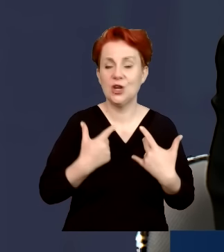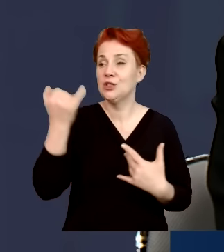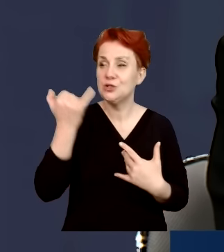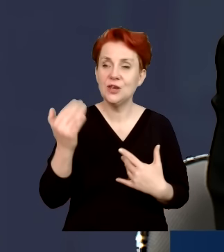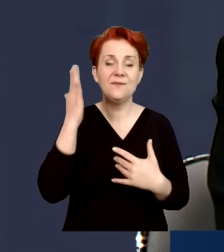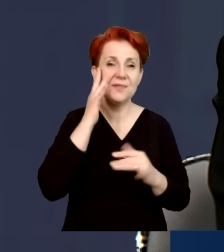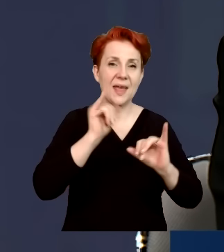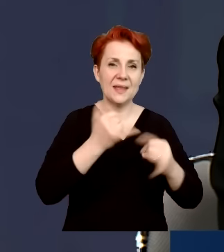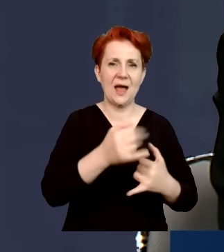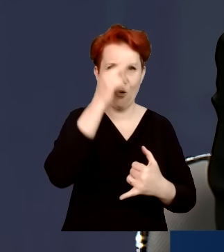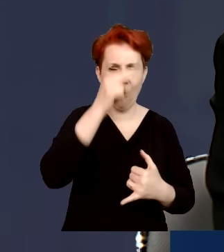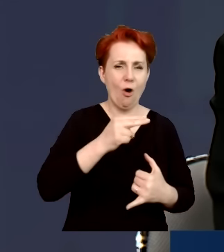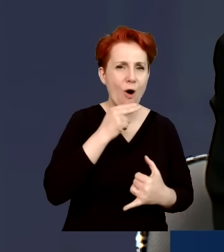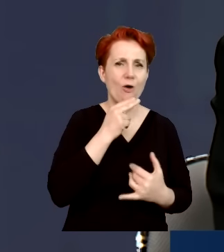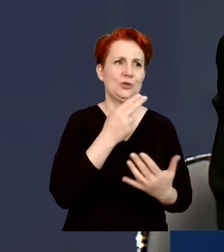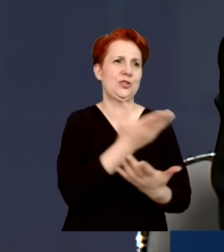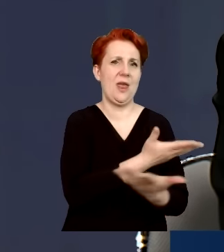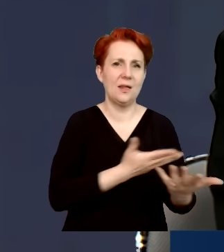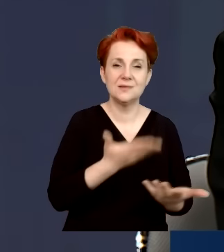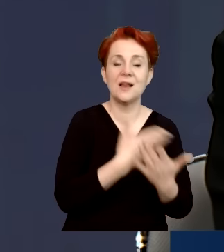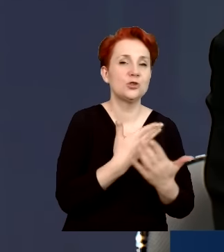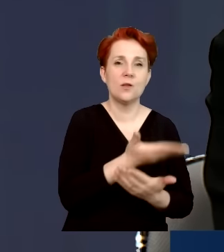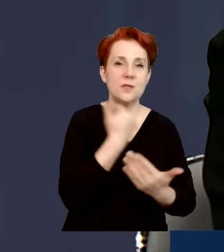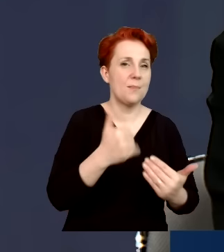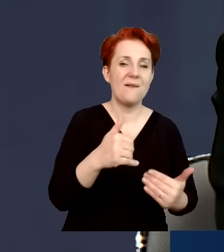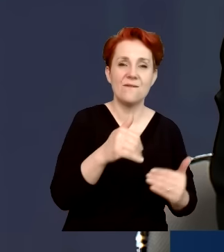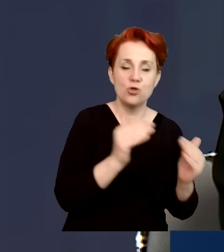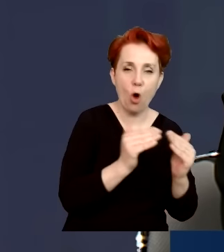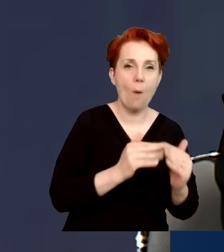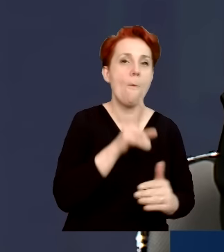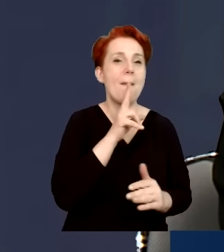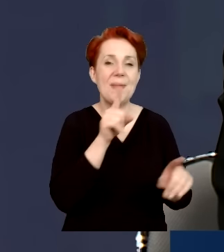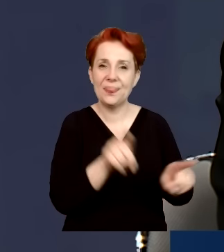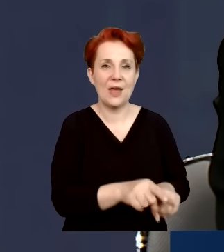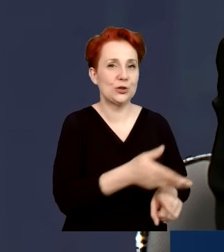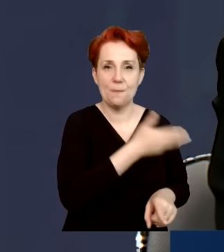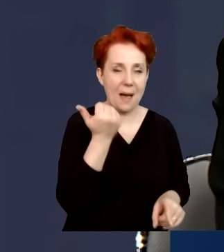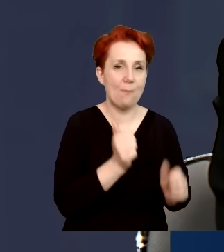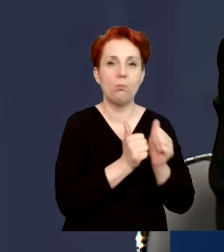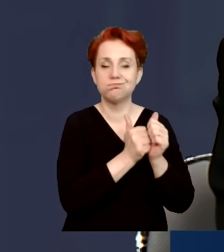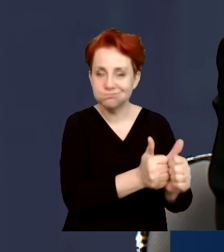z ojcem dzieje, dlaczego nie ma ojca w domu, dlaczego mamy również nie ma, bo mama jakby towarzyszyła